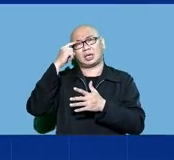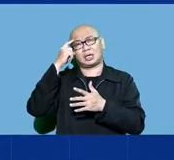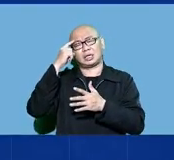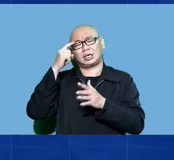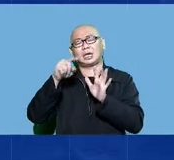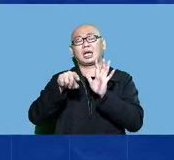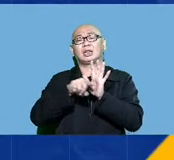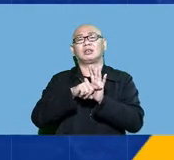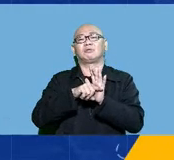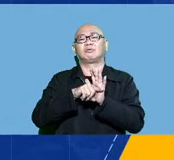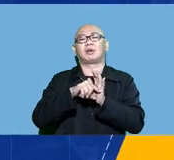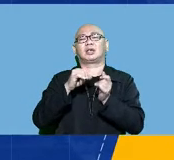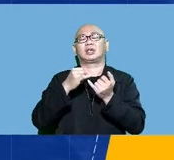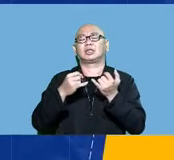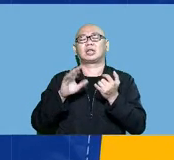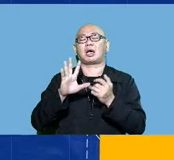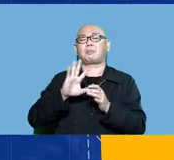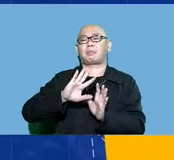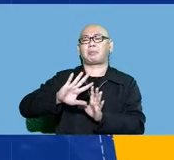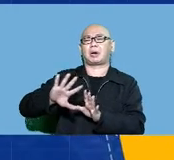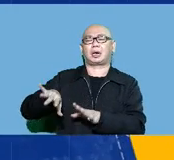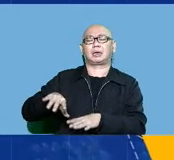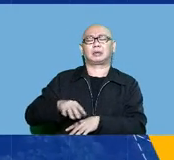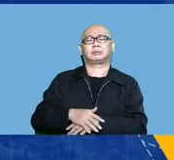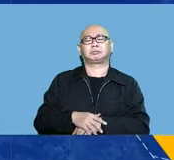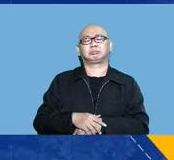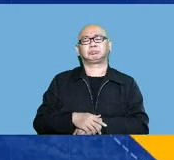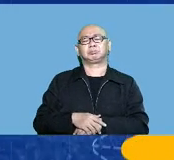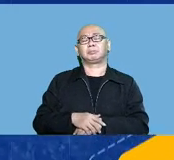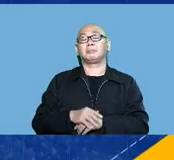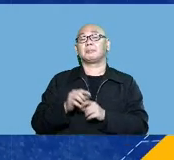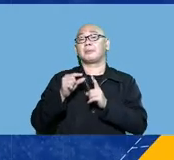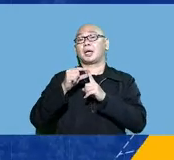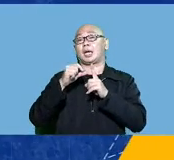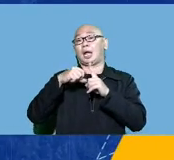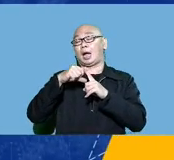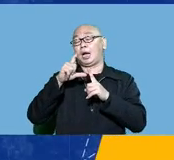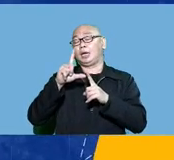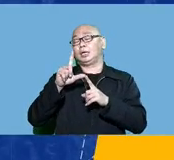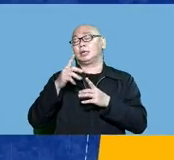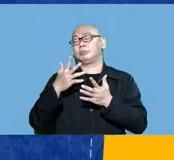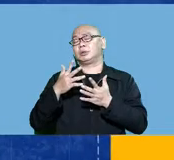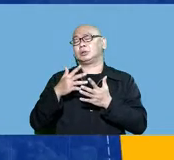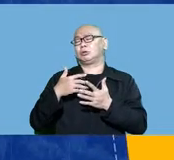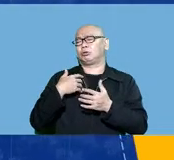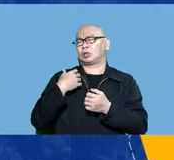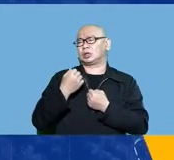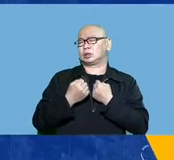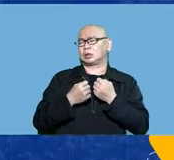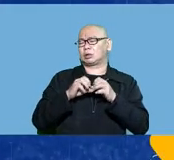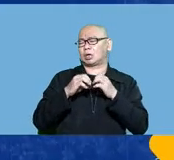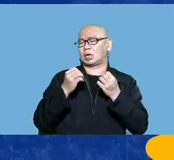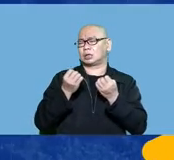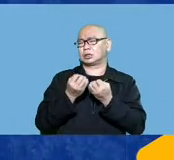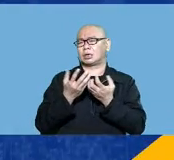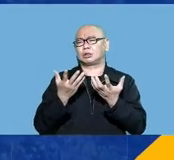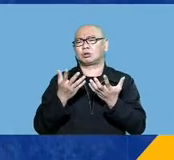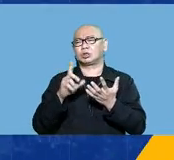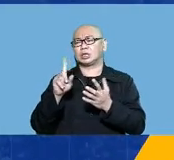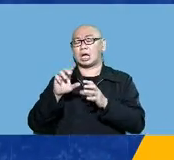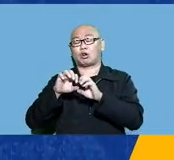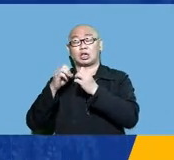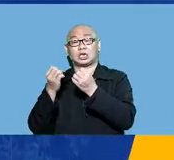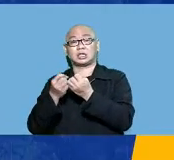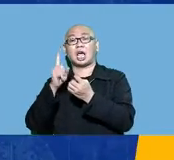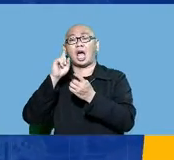dan tidak memberdayakan mereka. Padahal PKL, apakah yang terorganisasi maupun yang tidak terorganisasi, harus